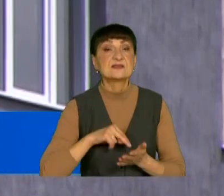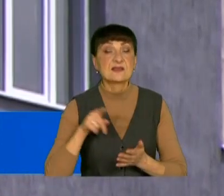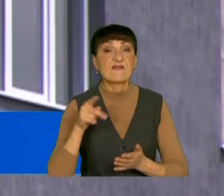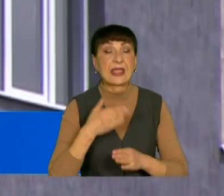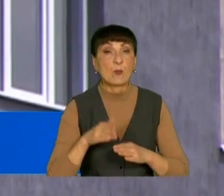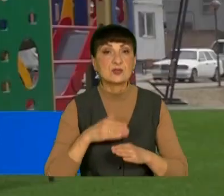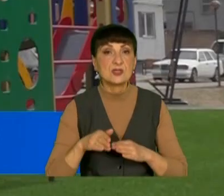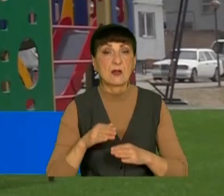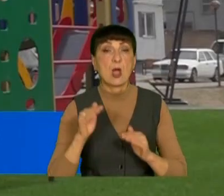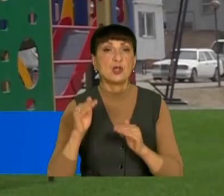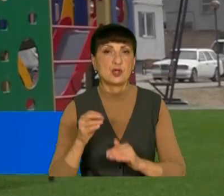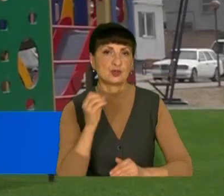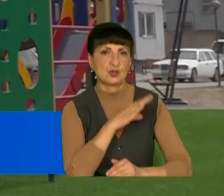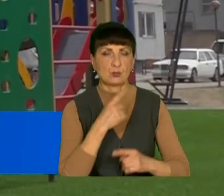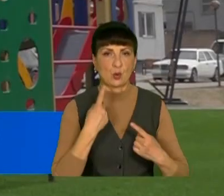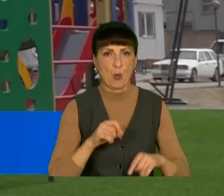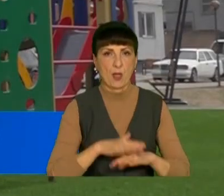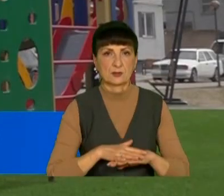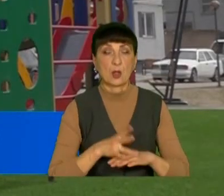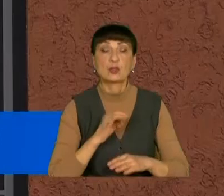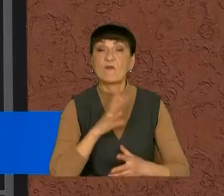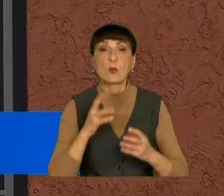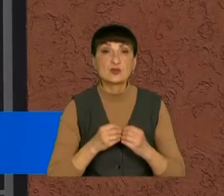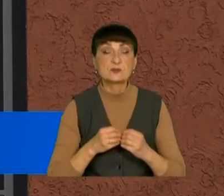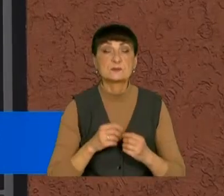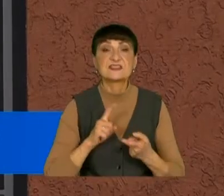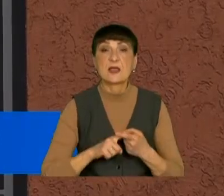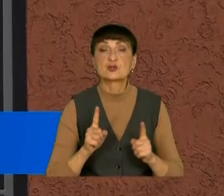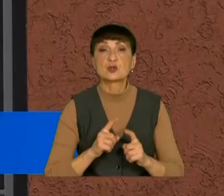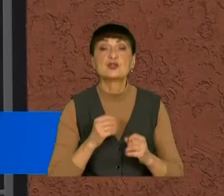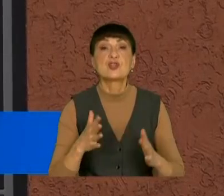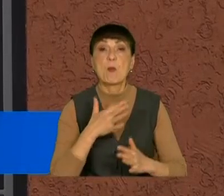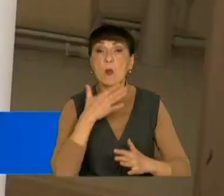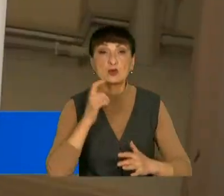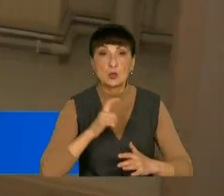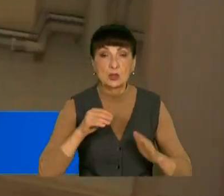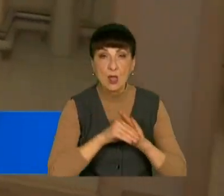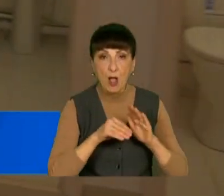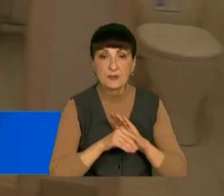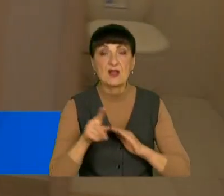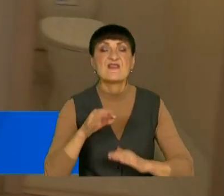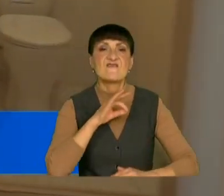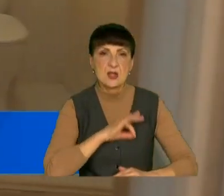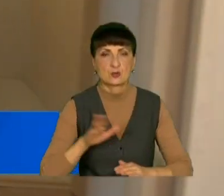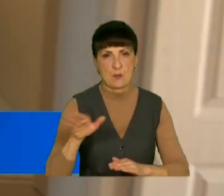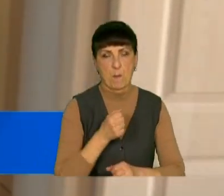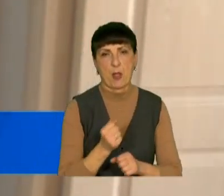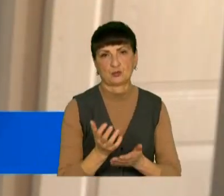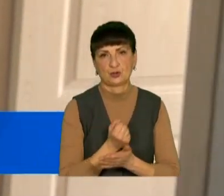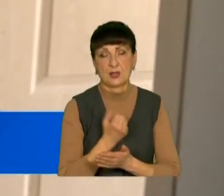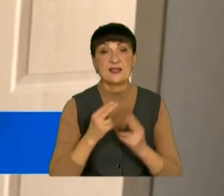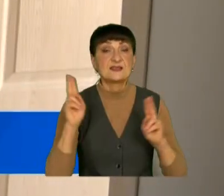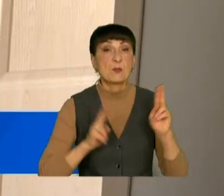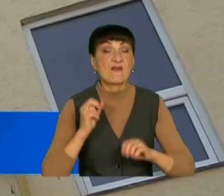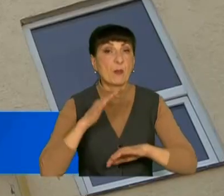ипотеке сейчас ниже уровня инфляции. Впрочем, все сводится к тому, что чем больше клиент накопил, тем выгоднее займ получил, если правила